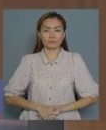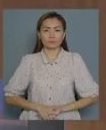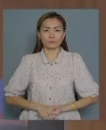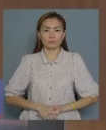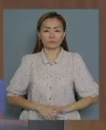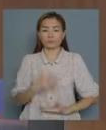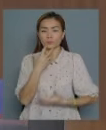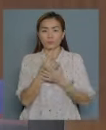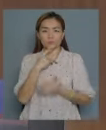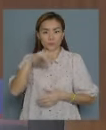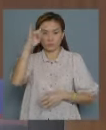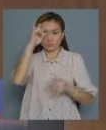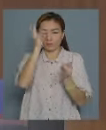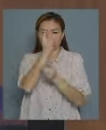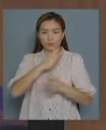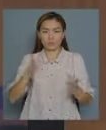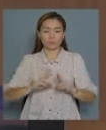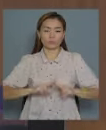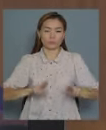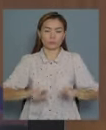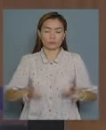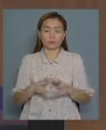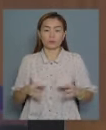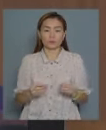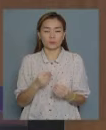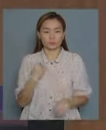Өзіміздің қазақи құндылығымызды дәріптеп,